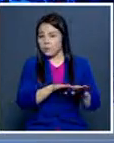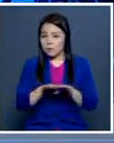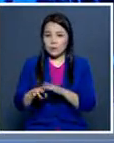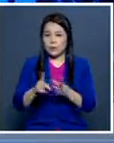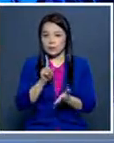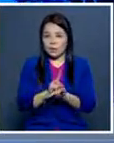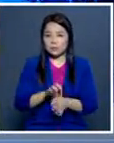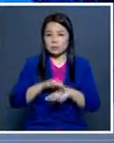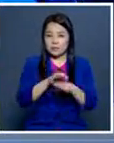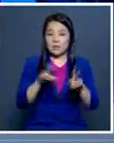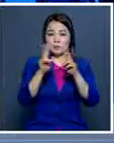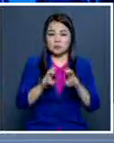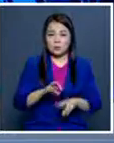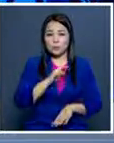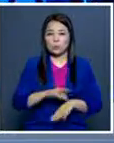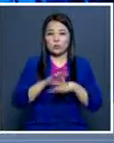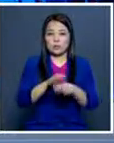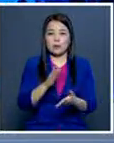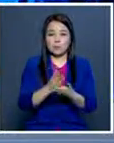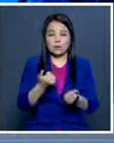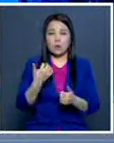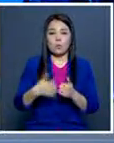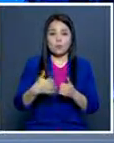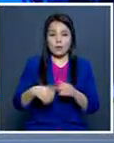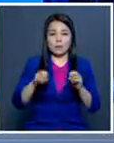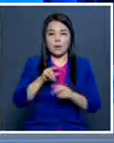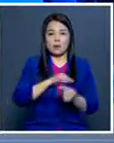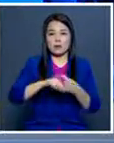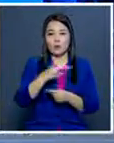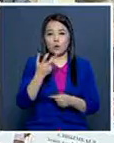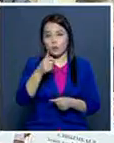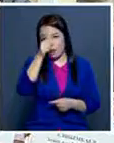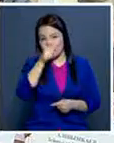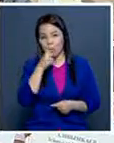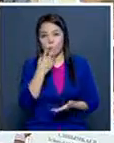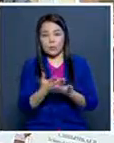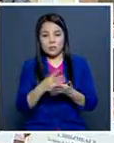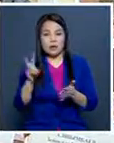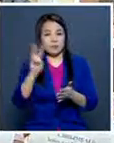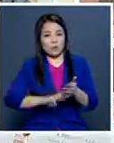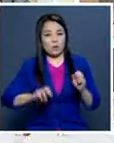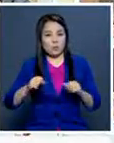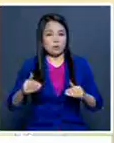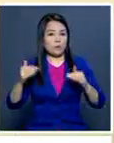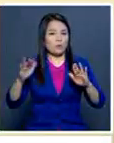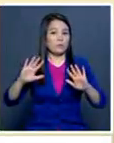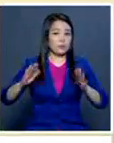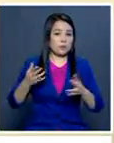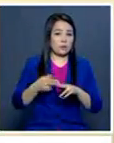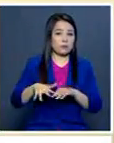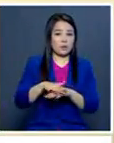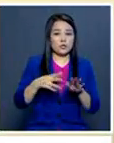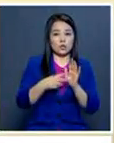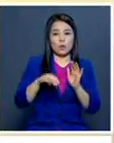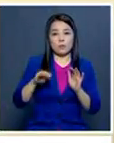серіктестіктің қызметіне тексеріс жүргізілуде. Орта кәсіпкерлік нысанға 300 айлық есептік көрсеткіште айыппұл салынуы мүмкін. Бұл шамамен